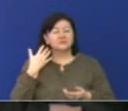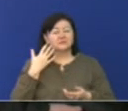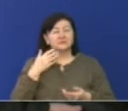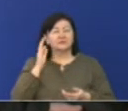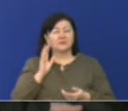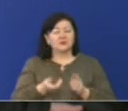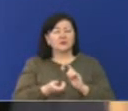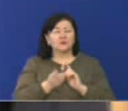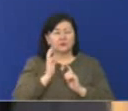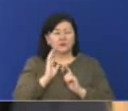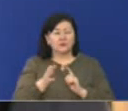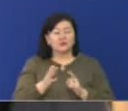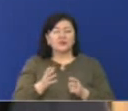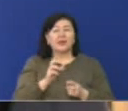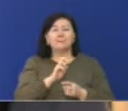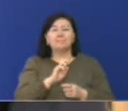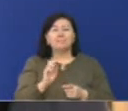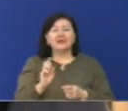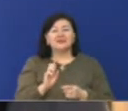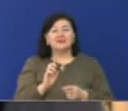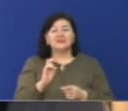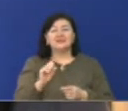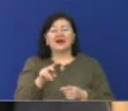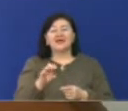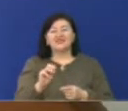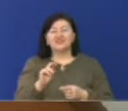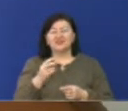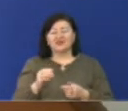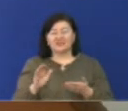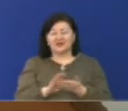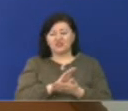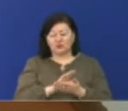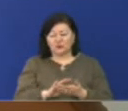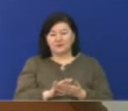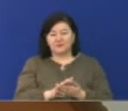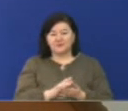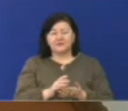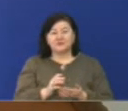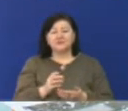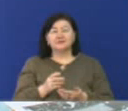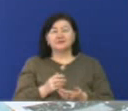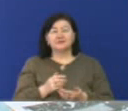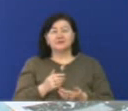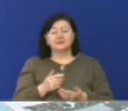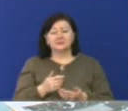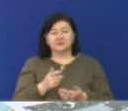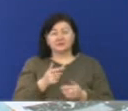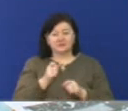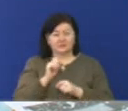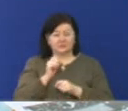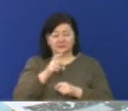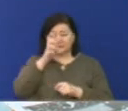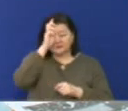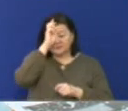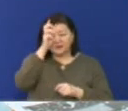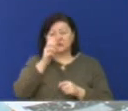к 8 годам лишения свободы, сейчас, по истечении 3 лет от этого срока, он полностью раскаивается в содеянном. В действительности, я